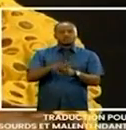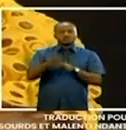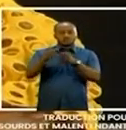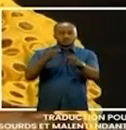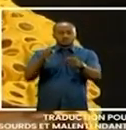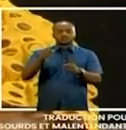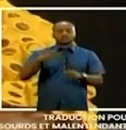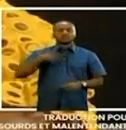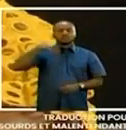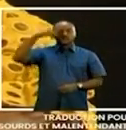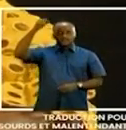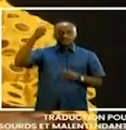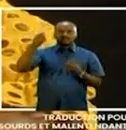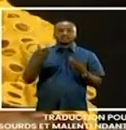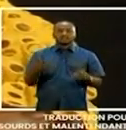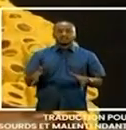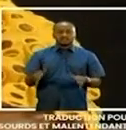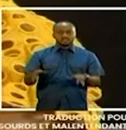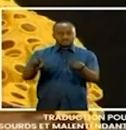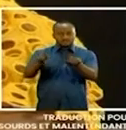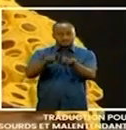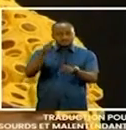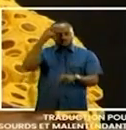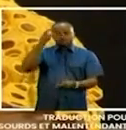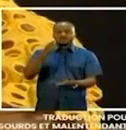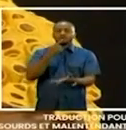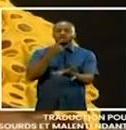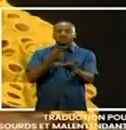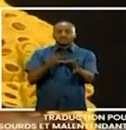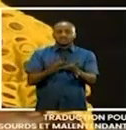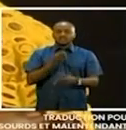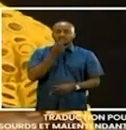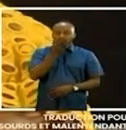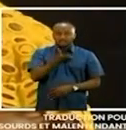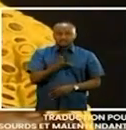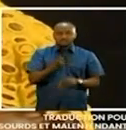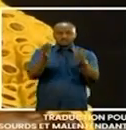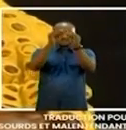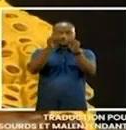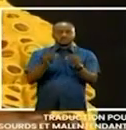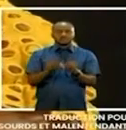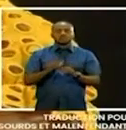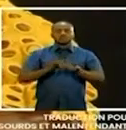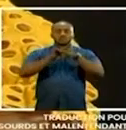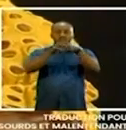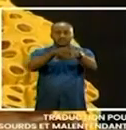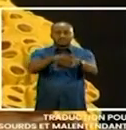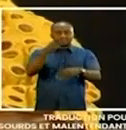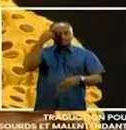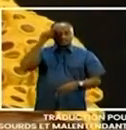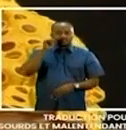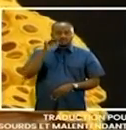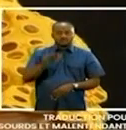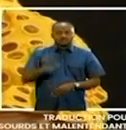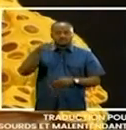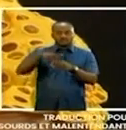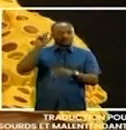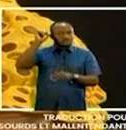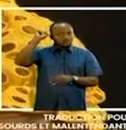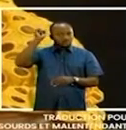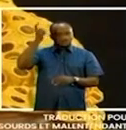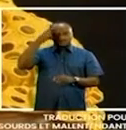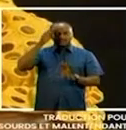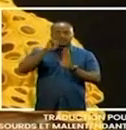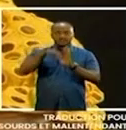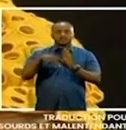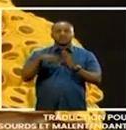que plusieurs batailles ont été remportées. Je peux souligner à titre d'exemple le taux de participation record des